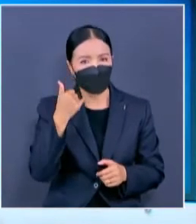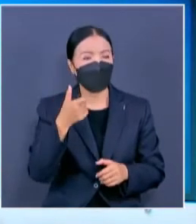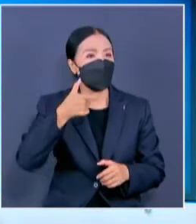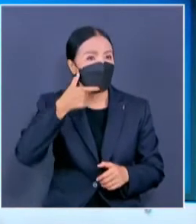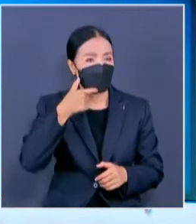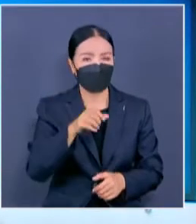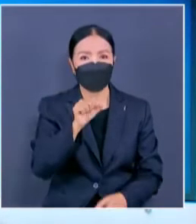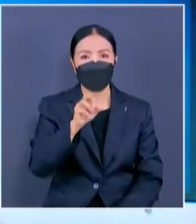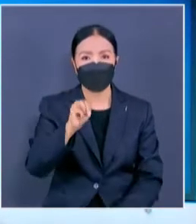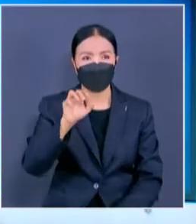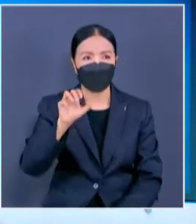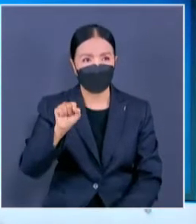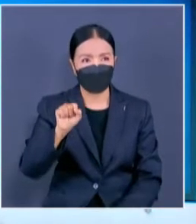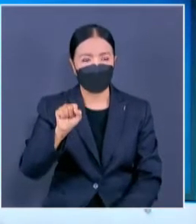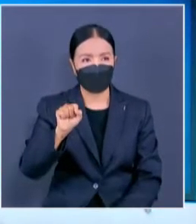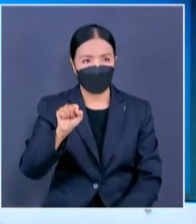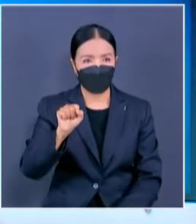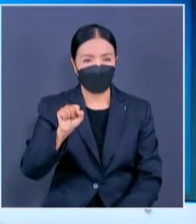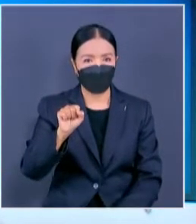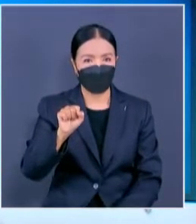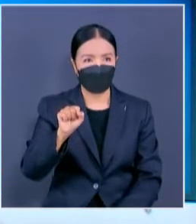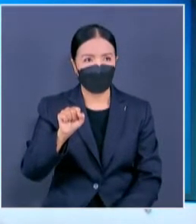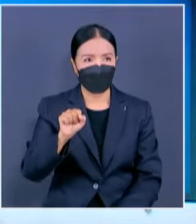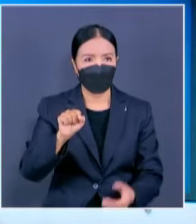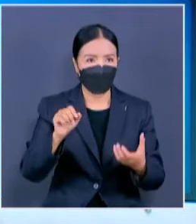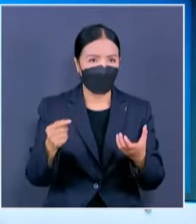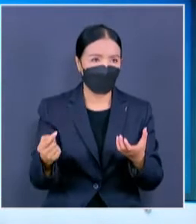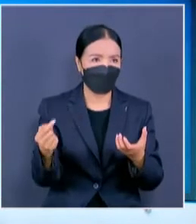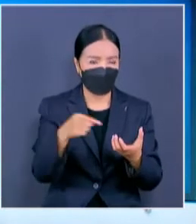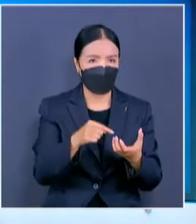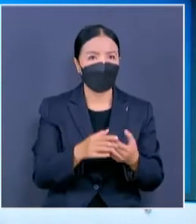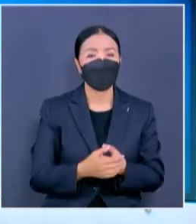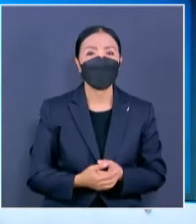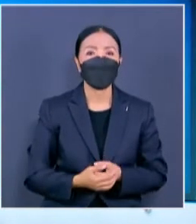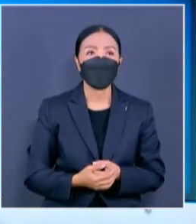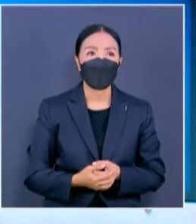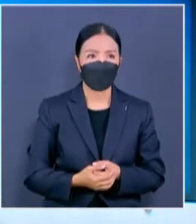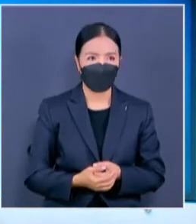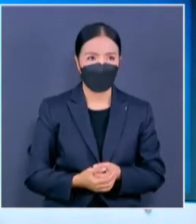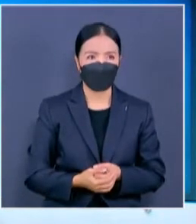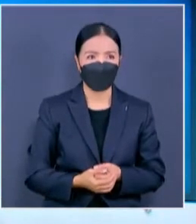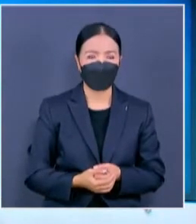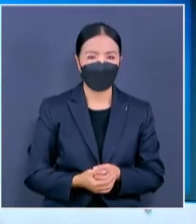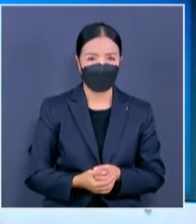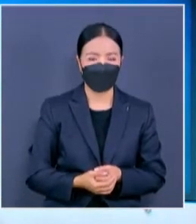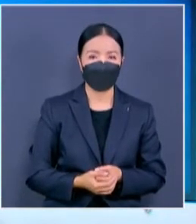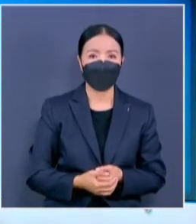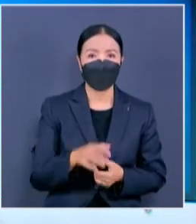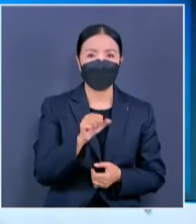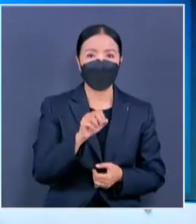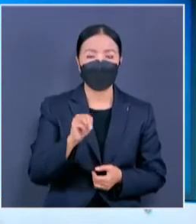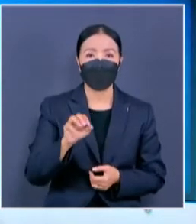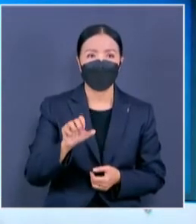ให้ส่ง SMS ไปยังเบอร์โทรศัพท์ที่อยู่ในเครื่องของเรา ทั้งหมดใช่ไหมแจ้งข้อมูล เพื่อแจ้งอีกทางนึงเพราะ SMS เนี่ยมันไม่มีการแ